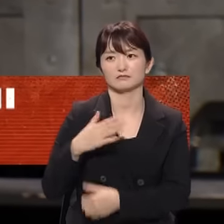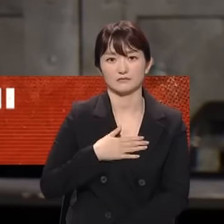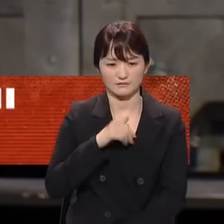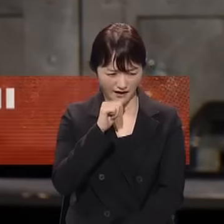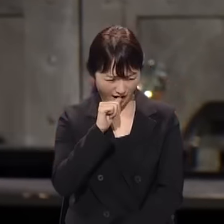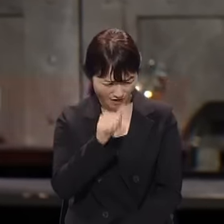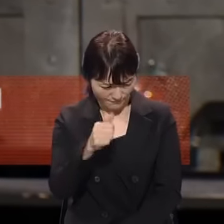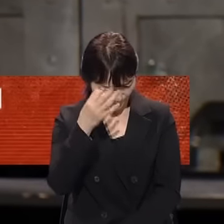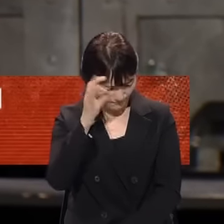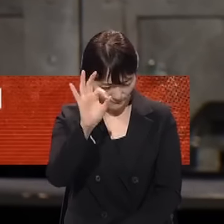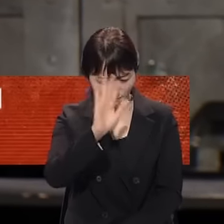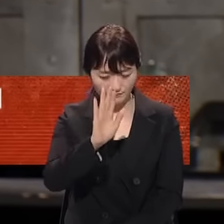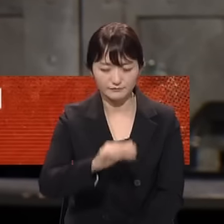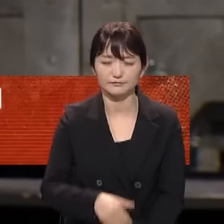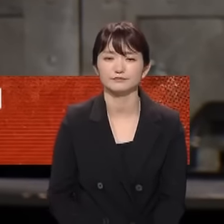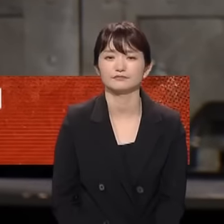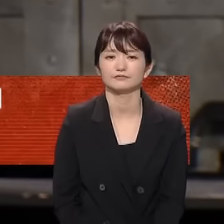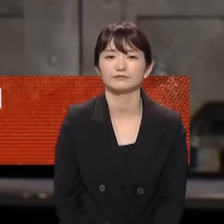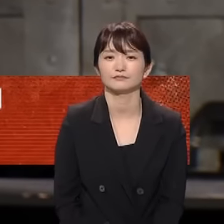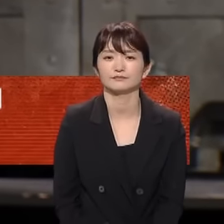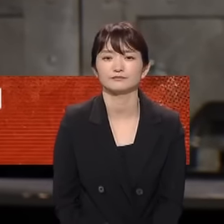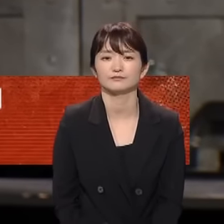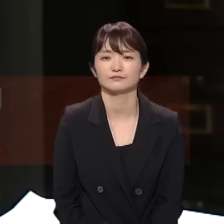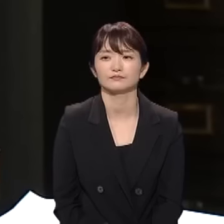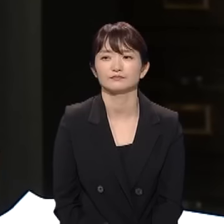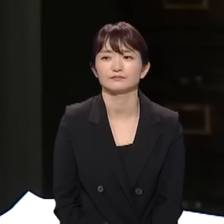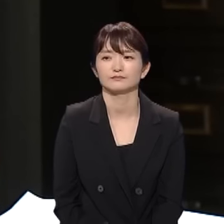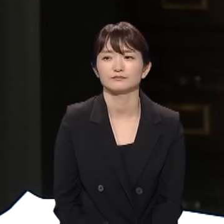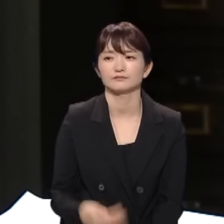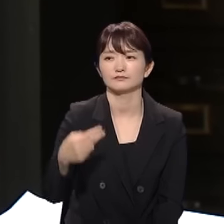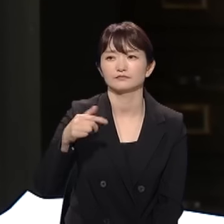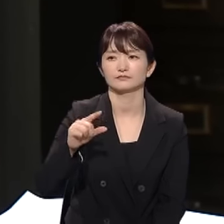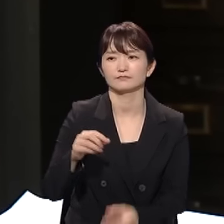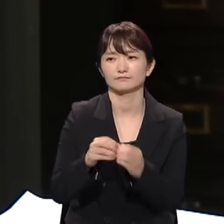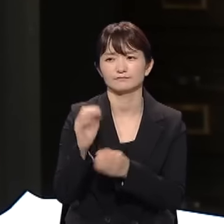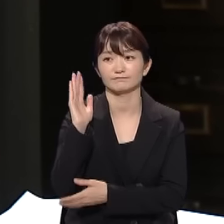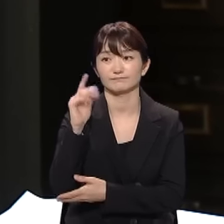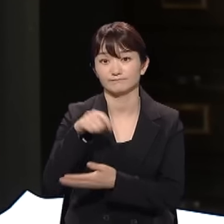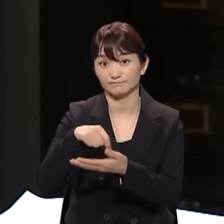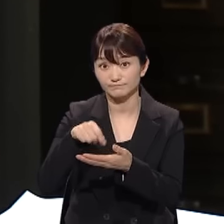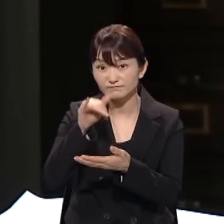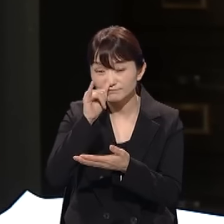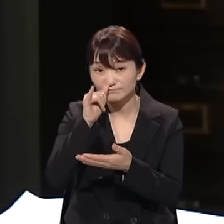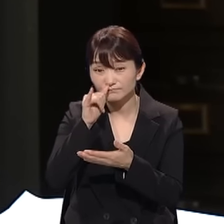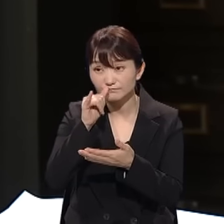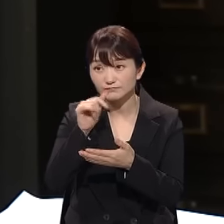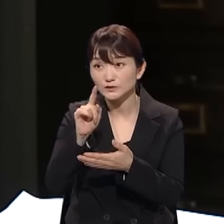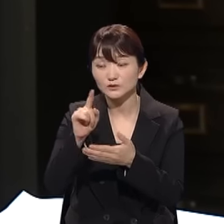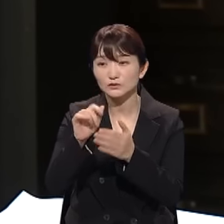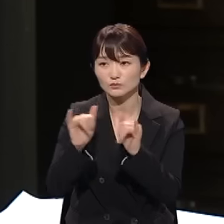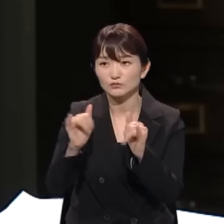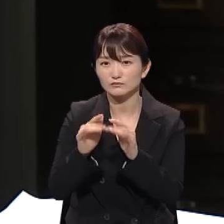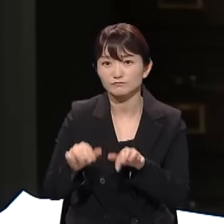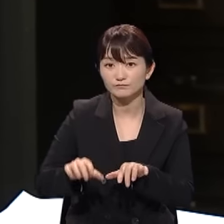절대 인정하지 않았다고 합니다. 아유, 사건만장 또 소설 쓰고 있네. 그러시죠, 지금 어떤